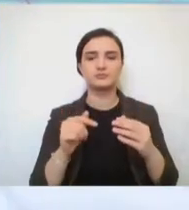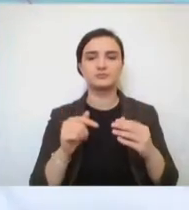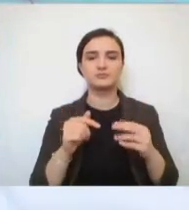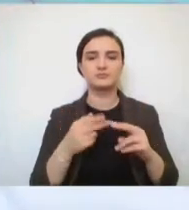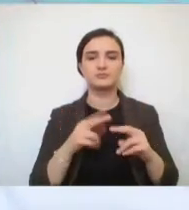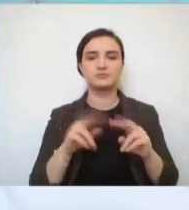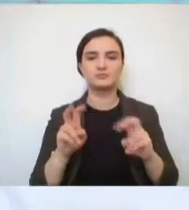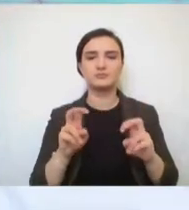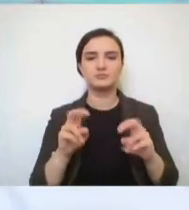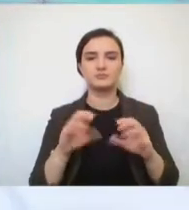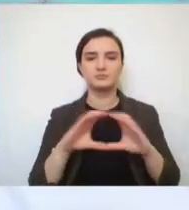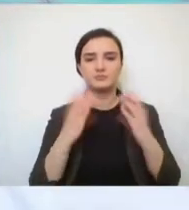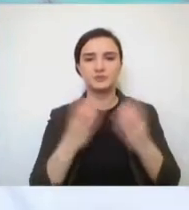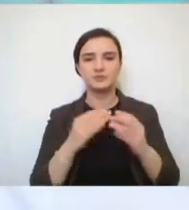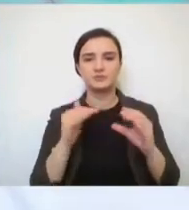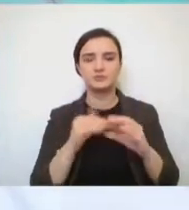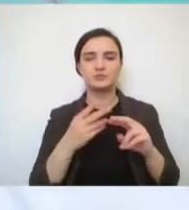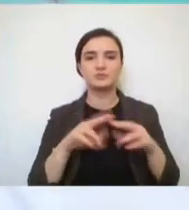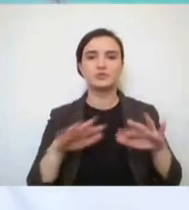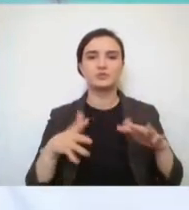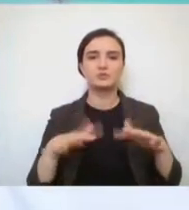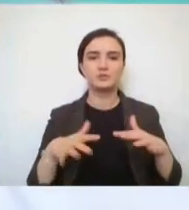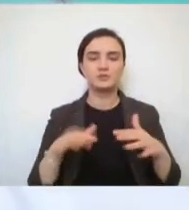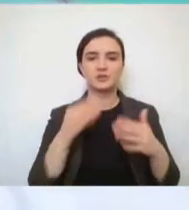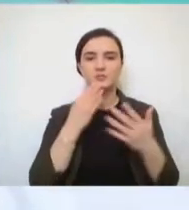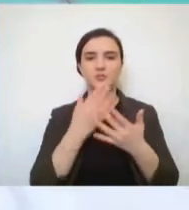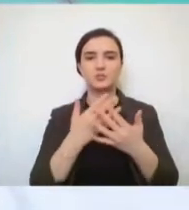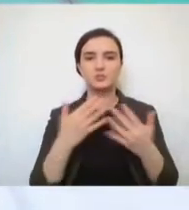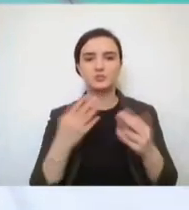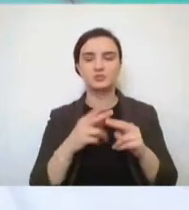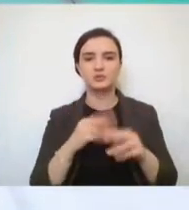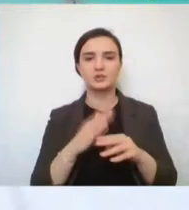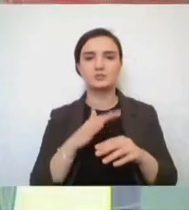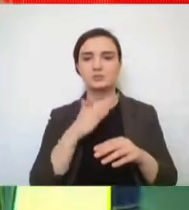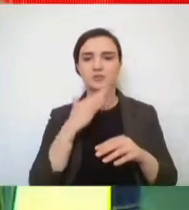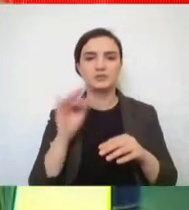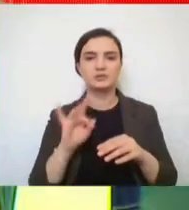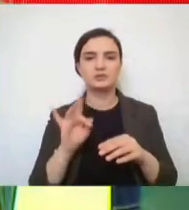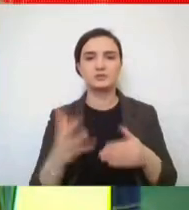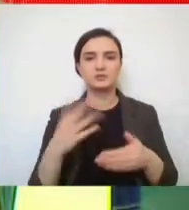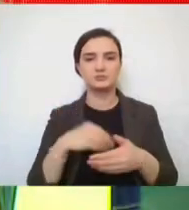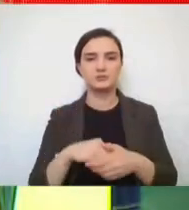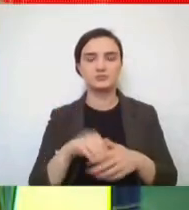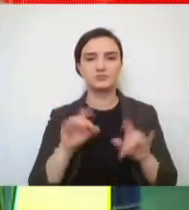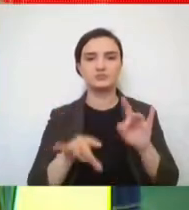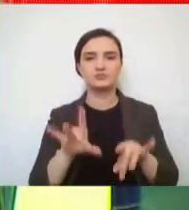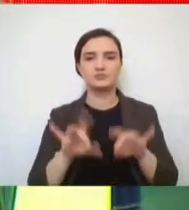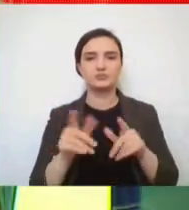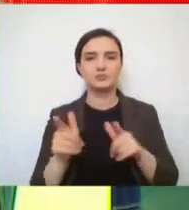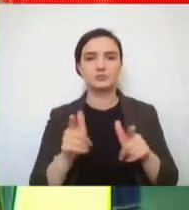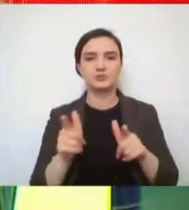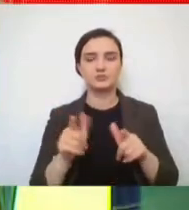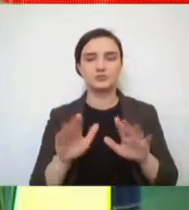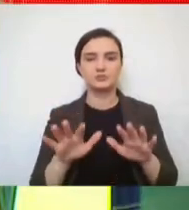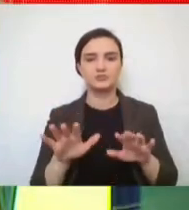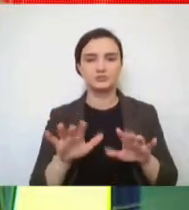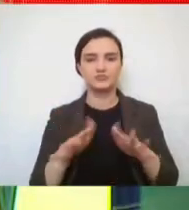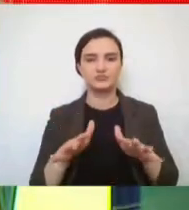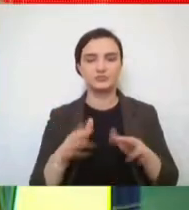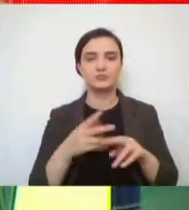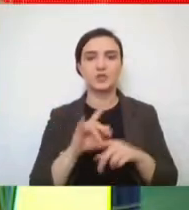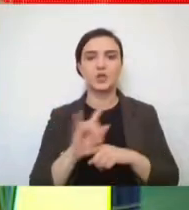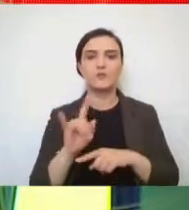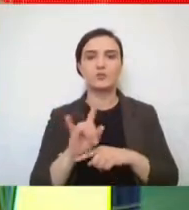ეს არის შემწვარი პროდუქტები, ეს არის ტრანსცხიმების, ანუ დუღარე ცხიმში მომზადებული, ან ხელოვნურად